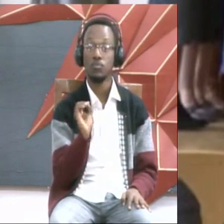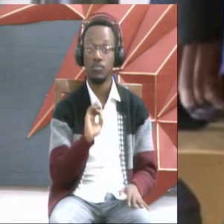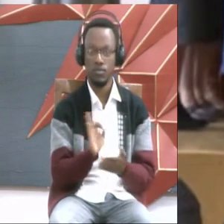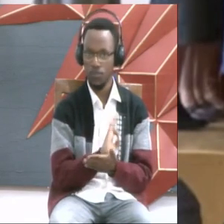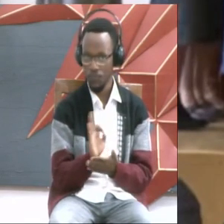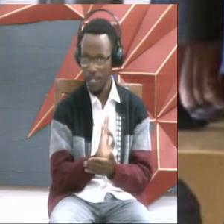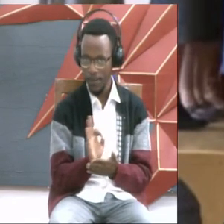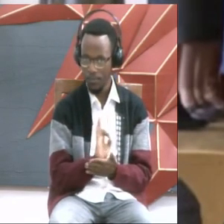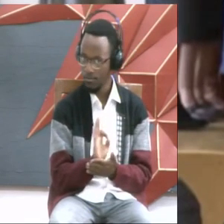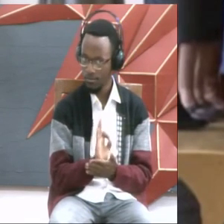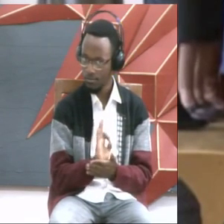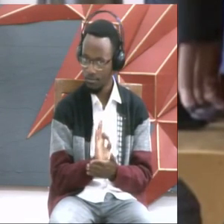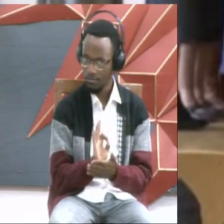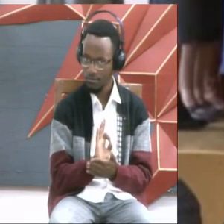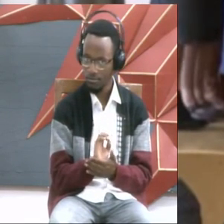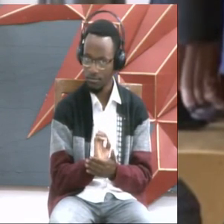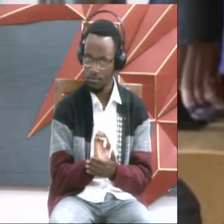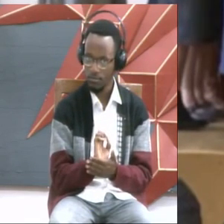Garuke kuri Bibiliya.